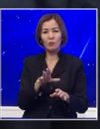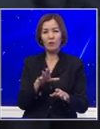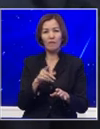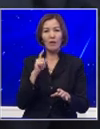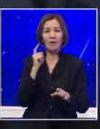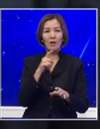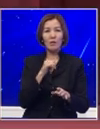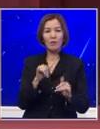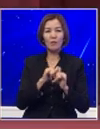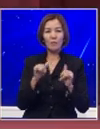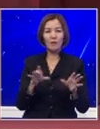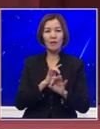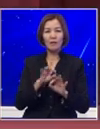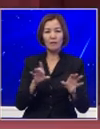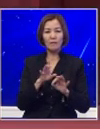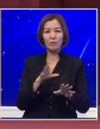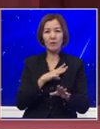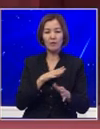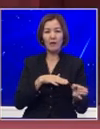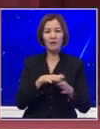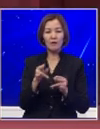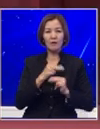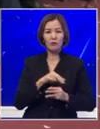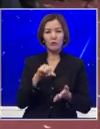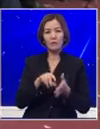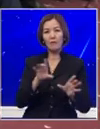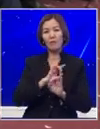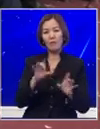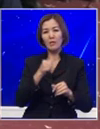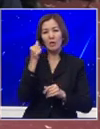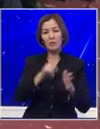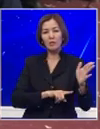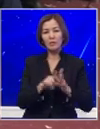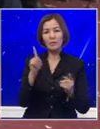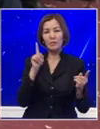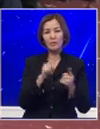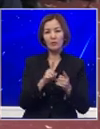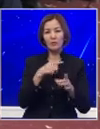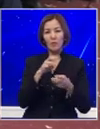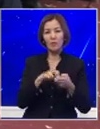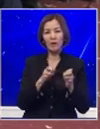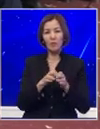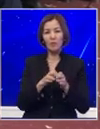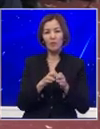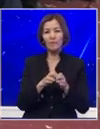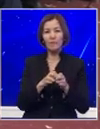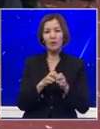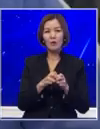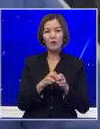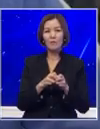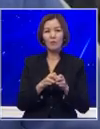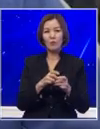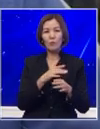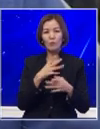экономикалық беталысын тізбектеп, биылғы жылға атқарылған жұмыстарын баяндады. Жыл басындағы кездесуде айтылған проблемалар мен жылдар бойы